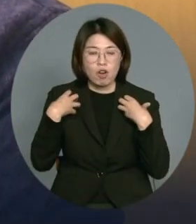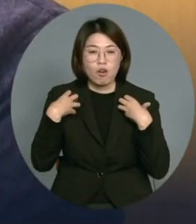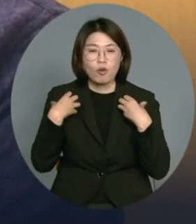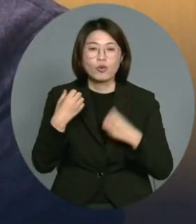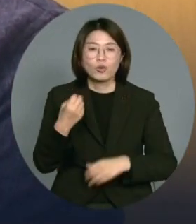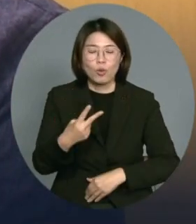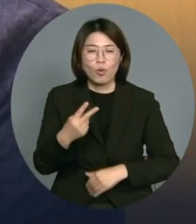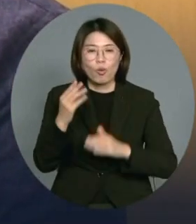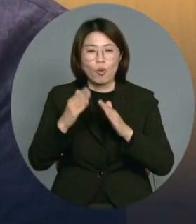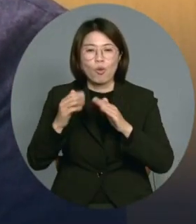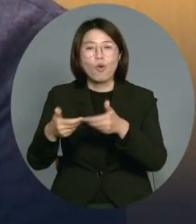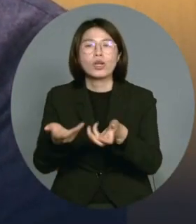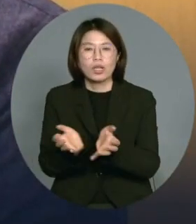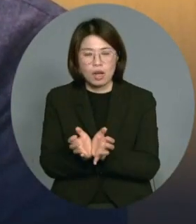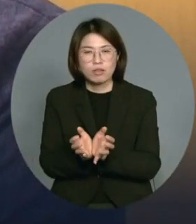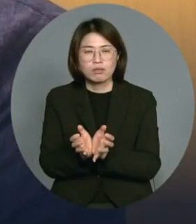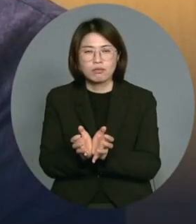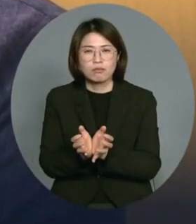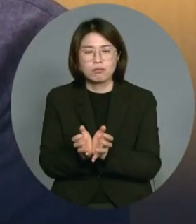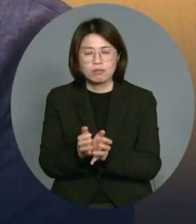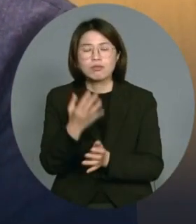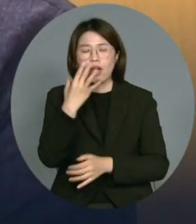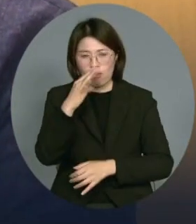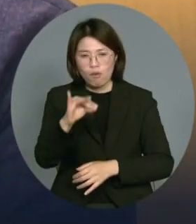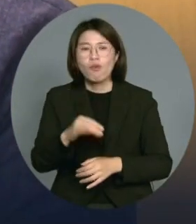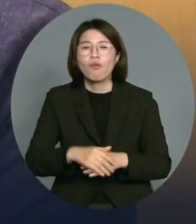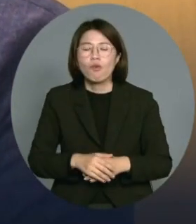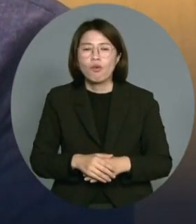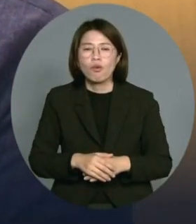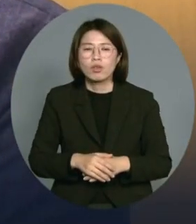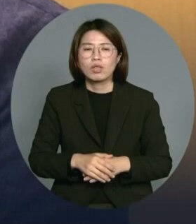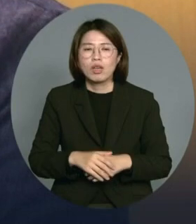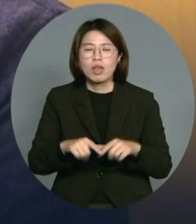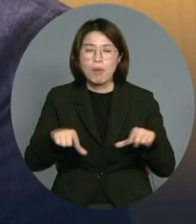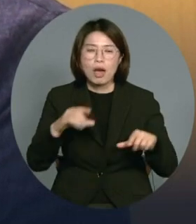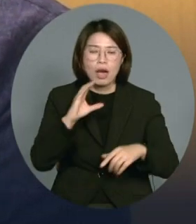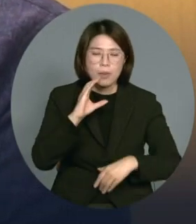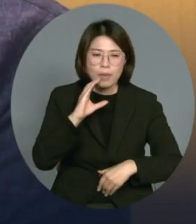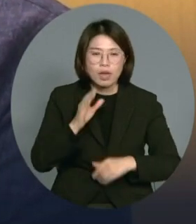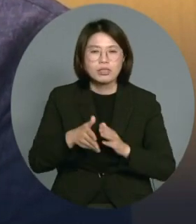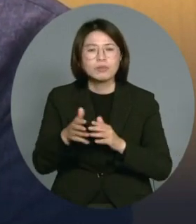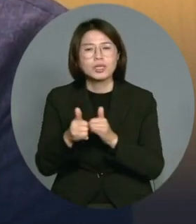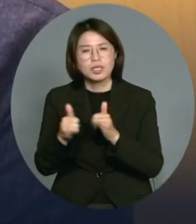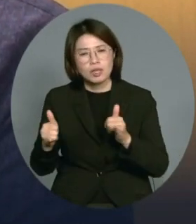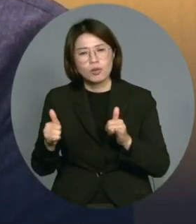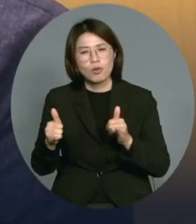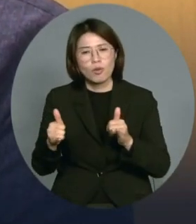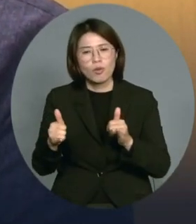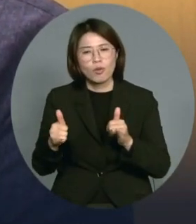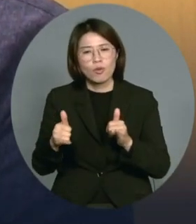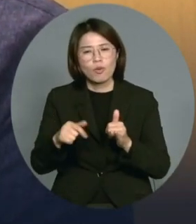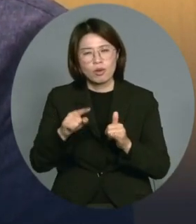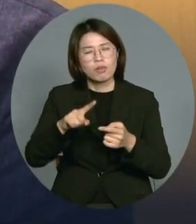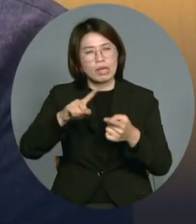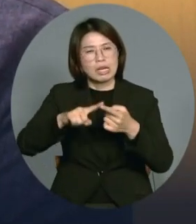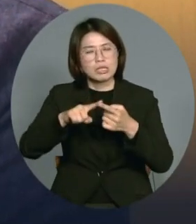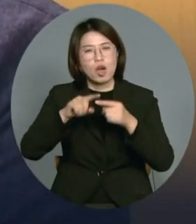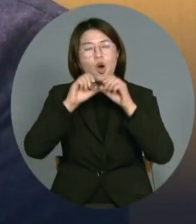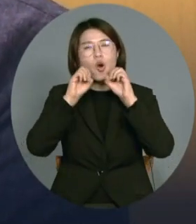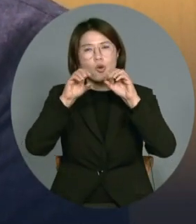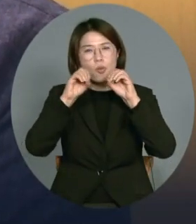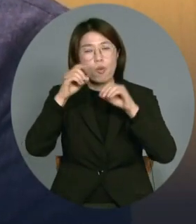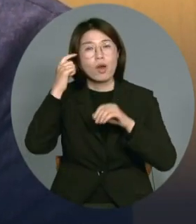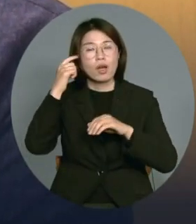비롯해서 관공서, 주요 관공서로 당연히 해야 되고요. 그다음에 일반 카페나 시민들한테도 그런 내용들을 저희